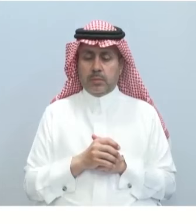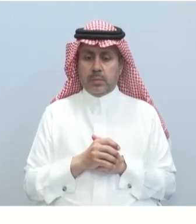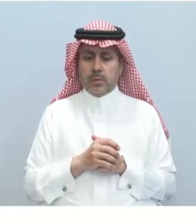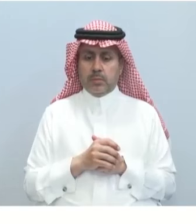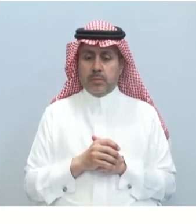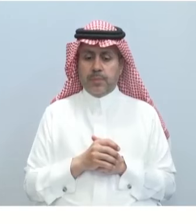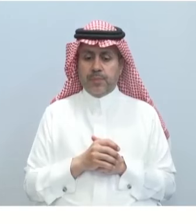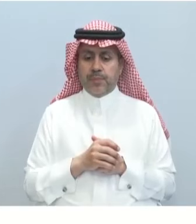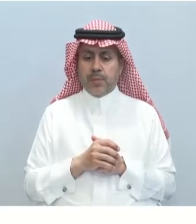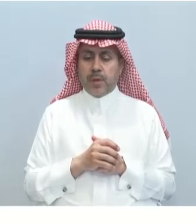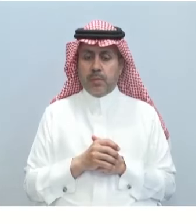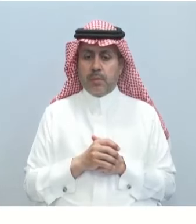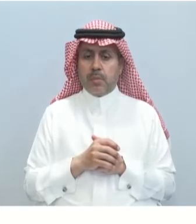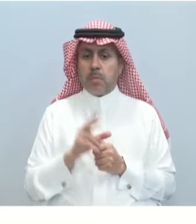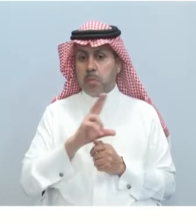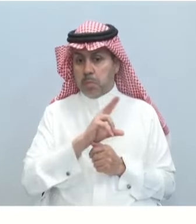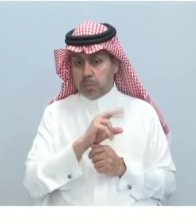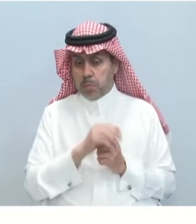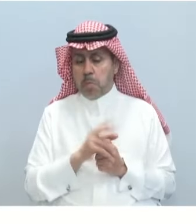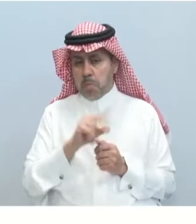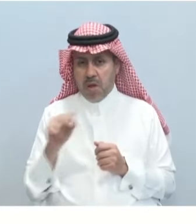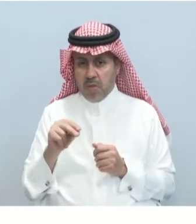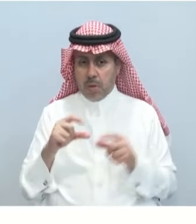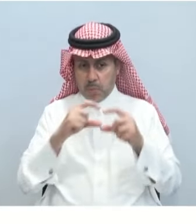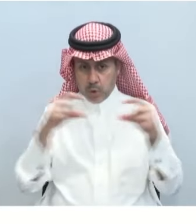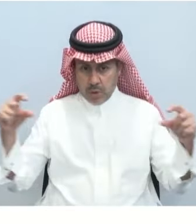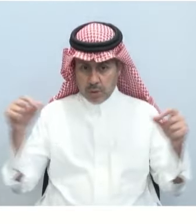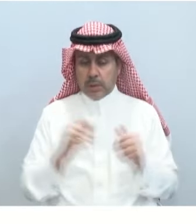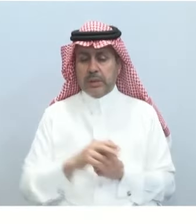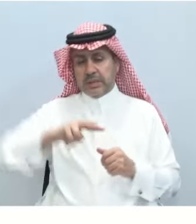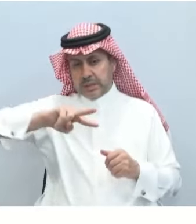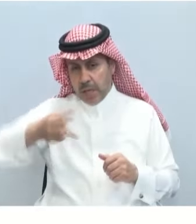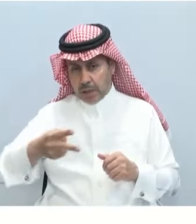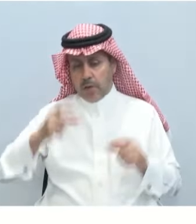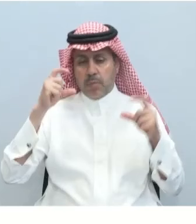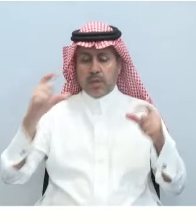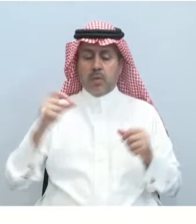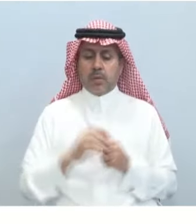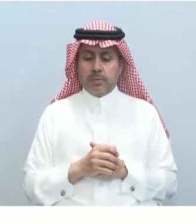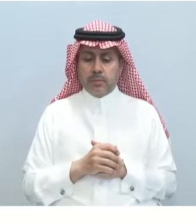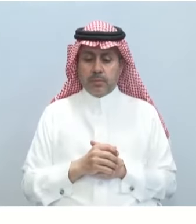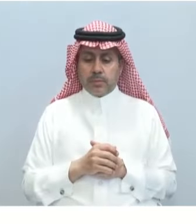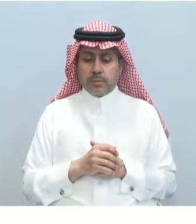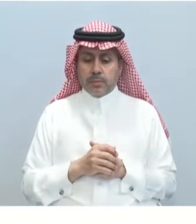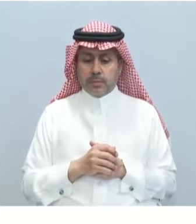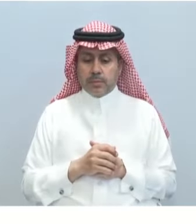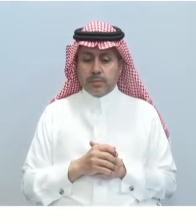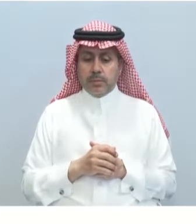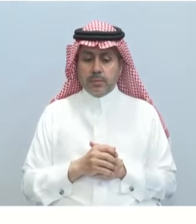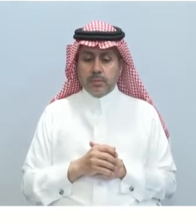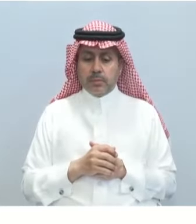ايضا بعض المصطلحات تختلف من دوله الى دوله اخرى فلا بد ان تعرف هذه المصطلحات وما